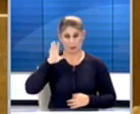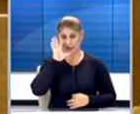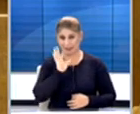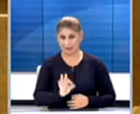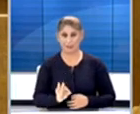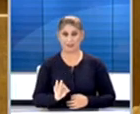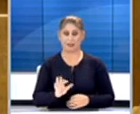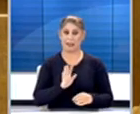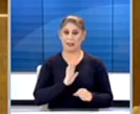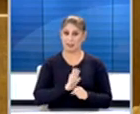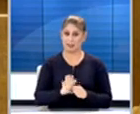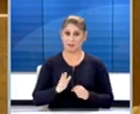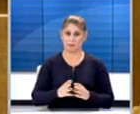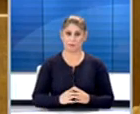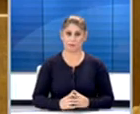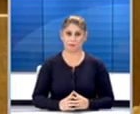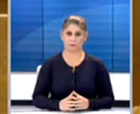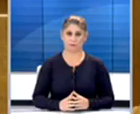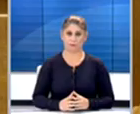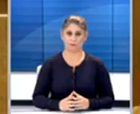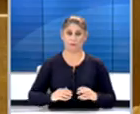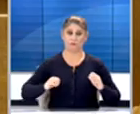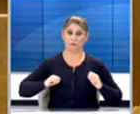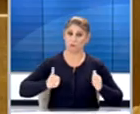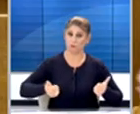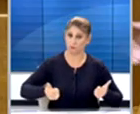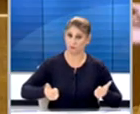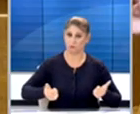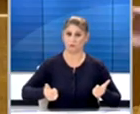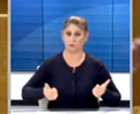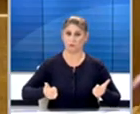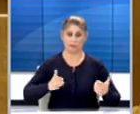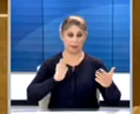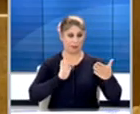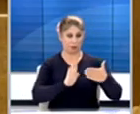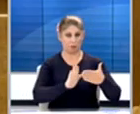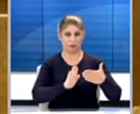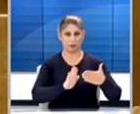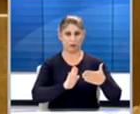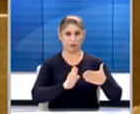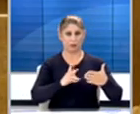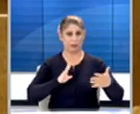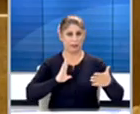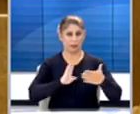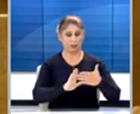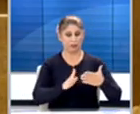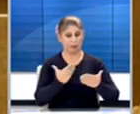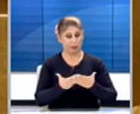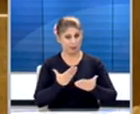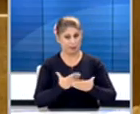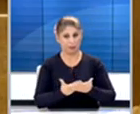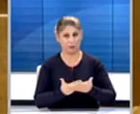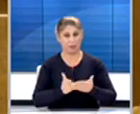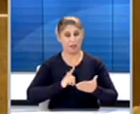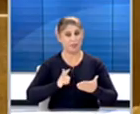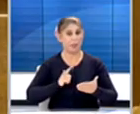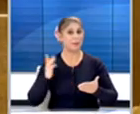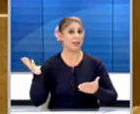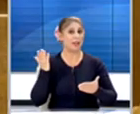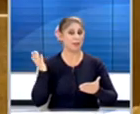και αρκετά γενναίος για να μας αντιμετωπίσει και να αντιμετωπίσει και τα επιχειρήματά μας, θα περίμενε κανείς